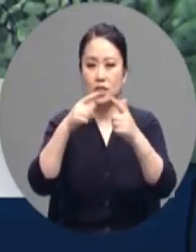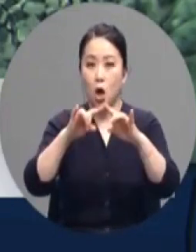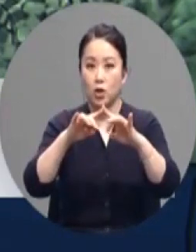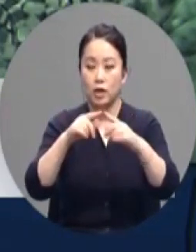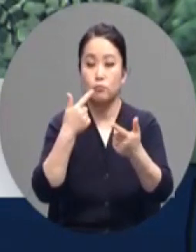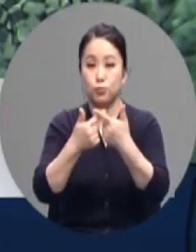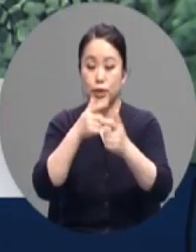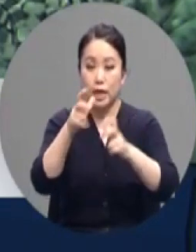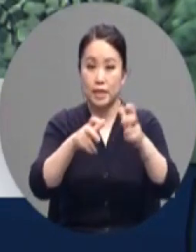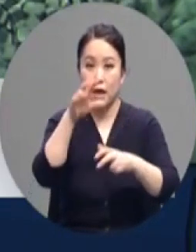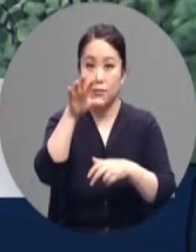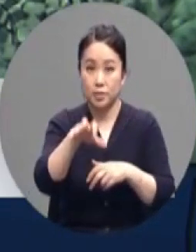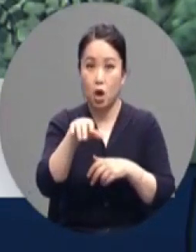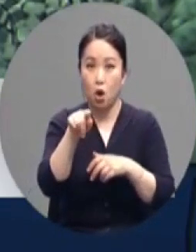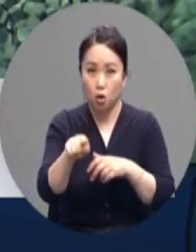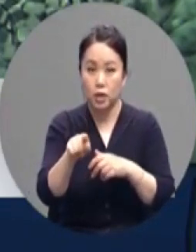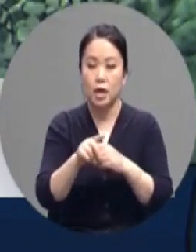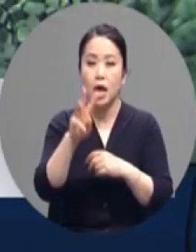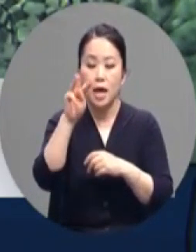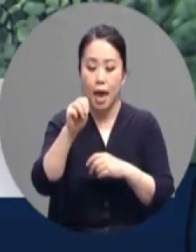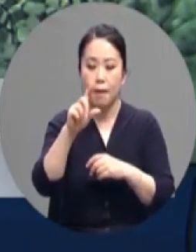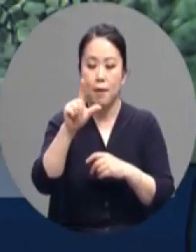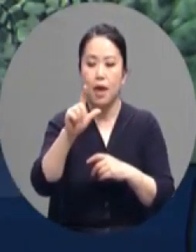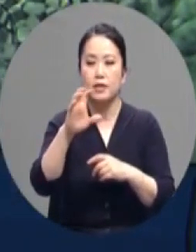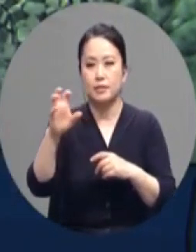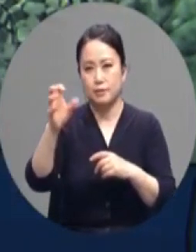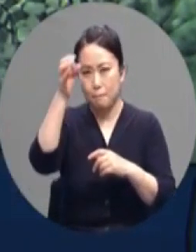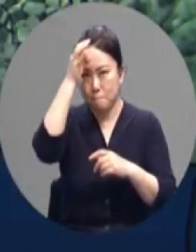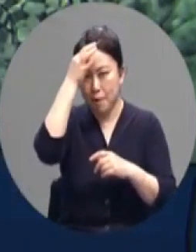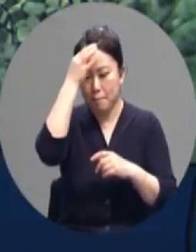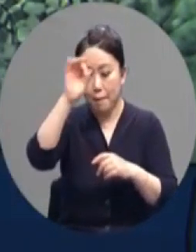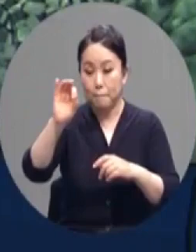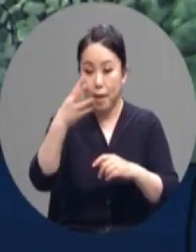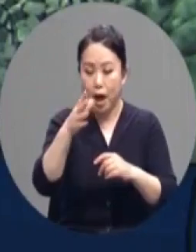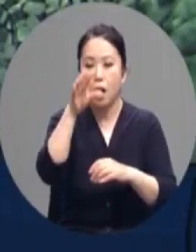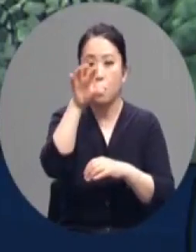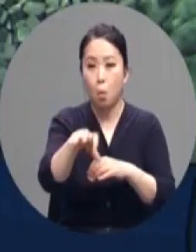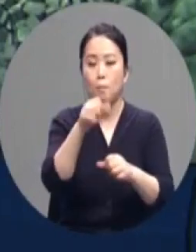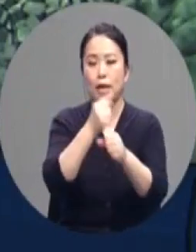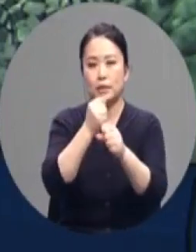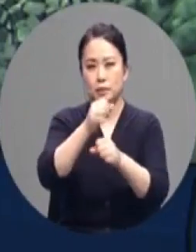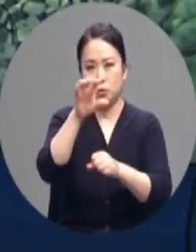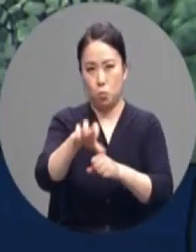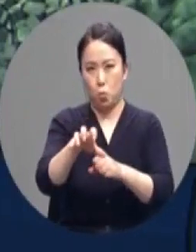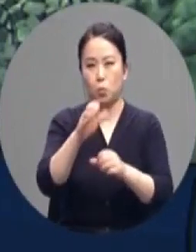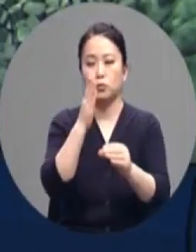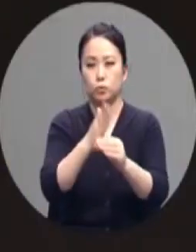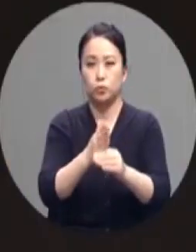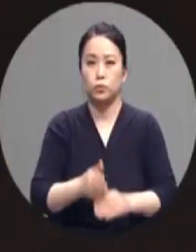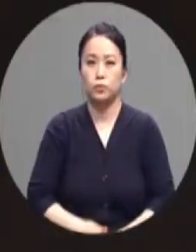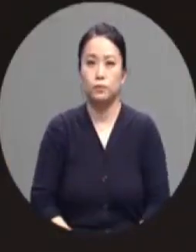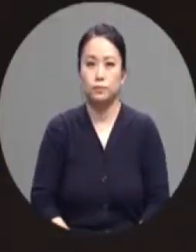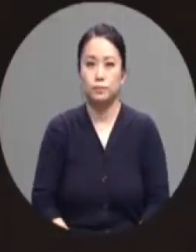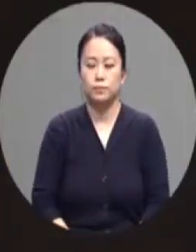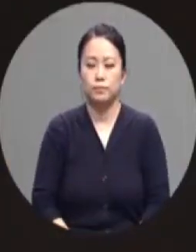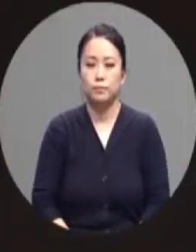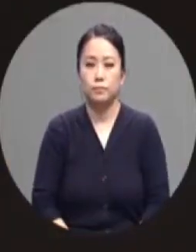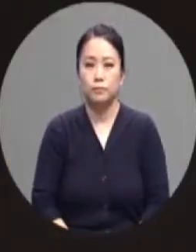첨단 MLCC 전초기지로 주목받고 있습니다. 김윤아 기자가 현장을 다녀왔습니다.